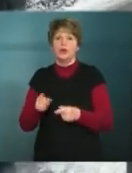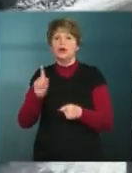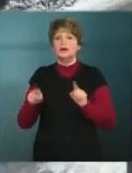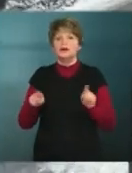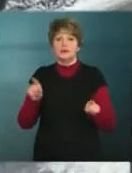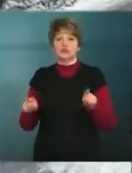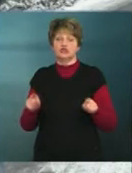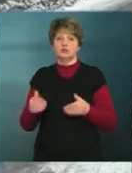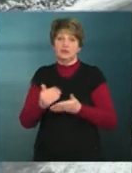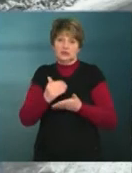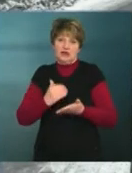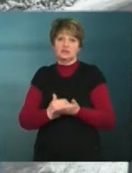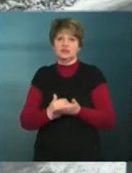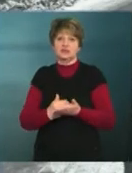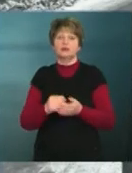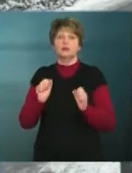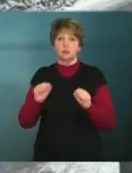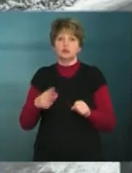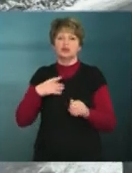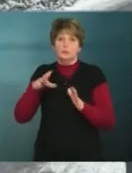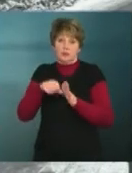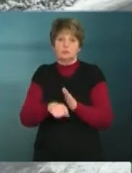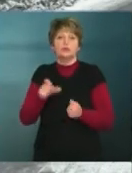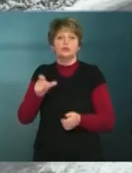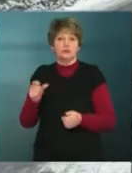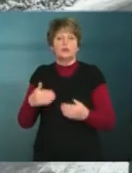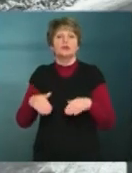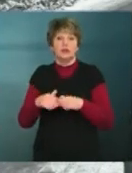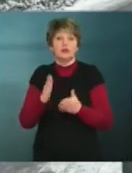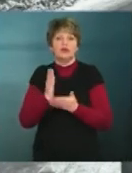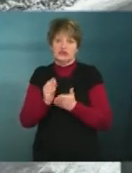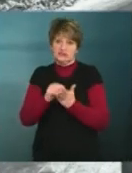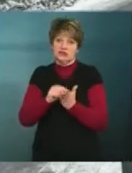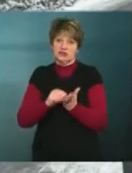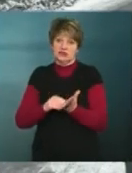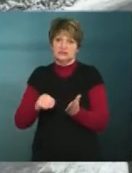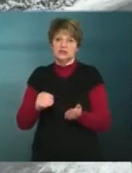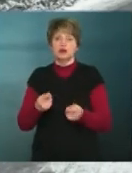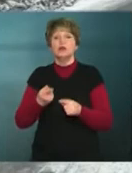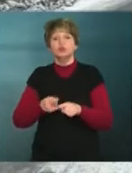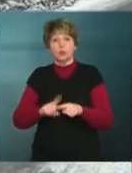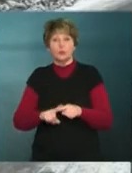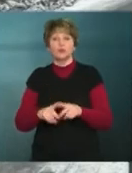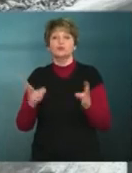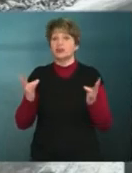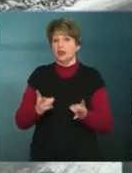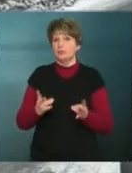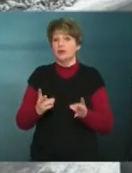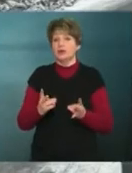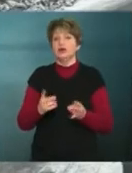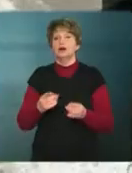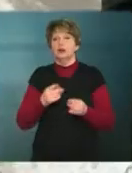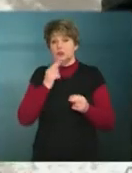іншими наслідками, це може навіть і загибель людей. І такі є статистика, про це говорить. Тому треба притримуватися